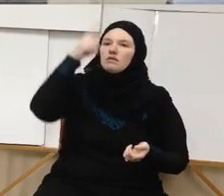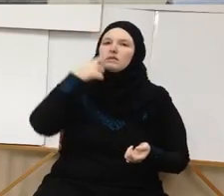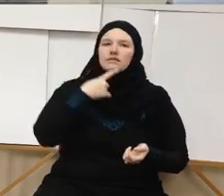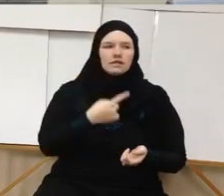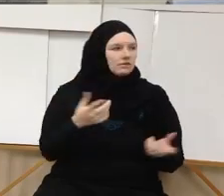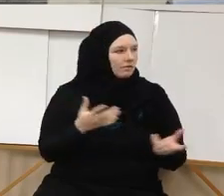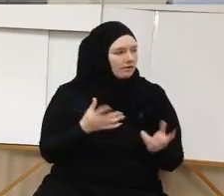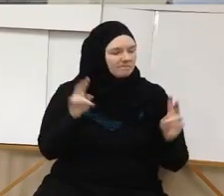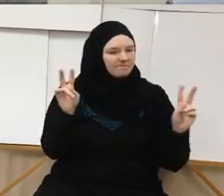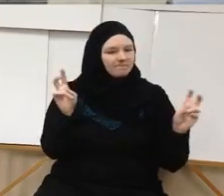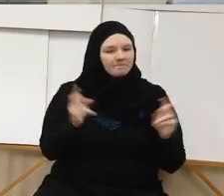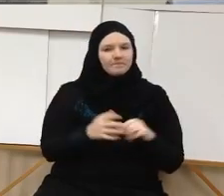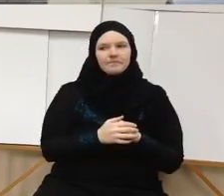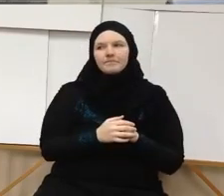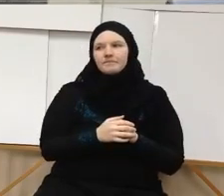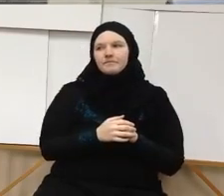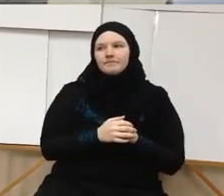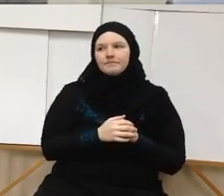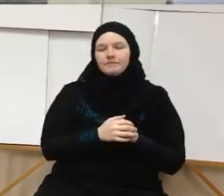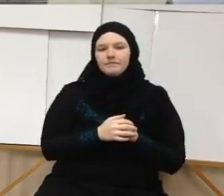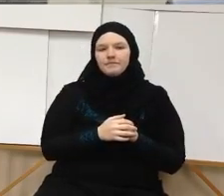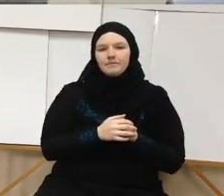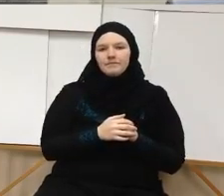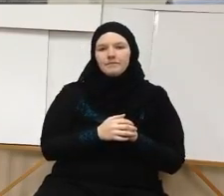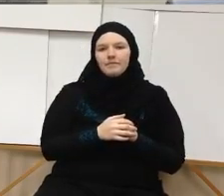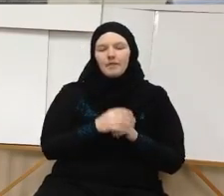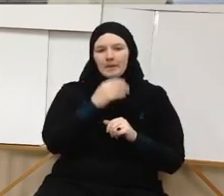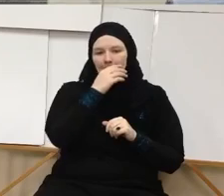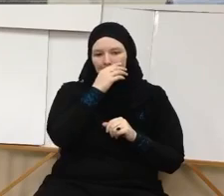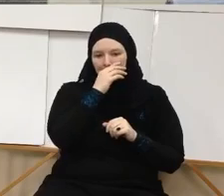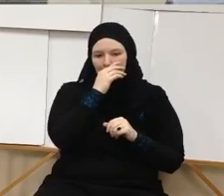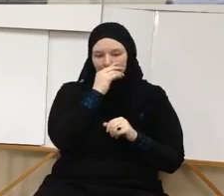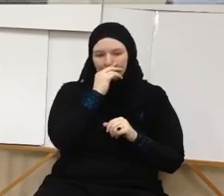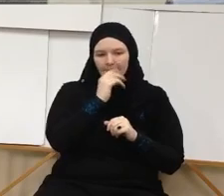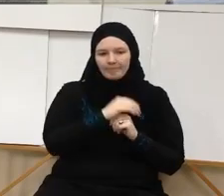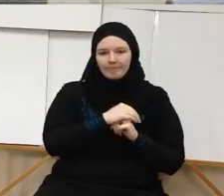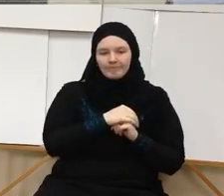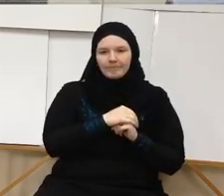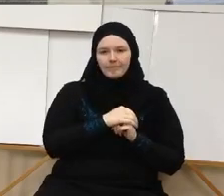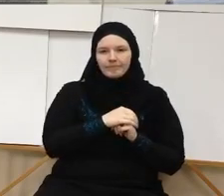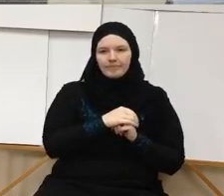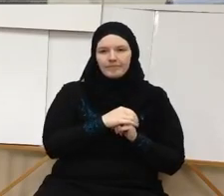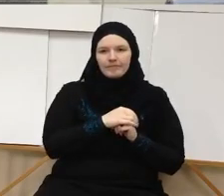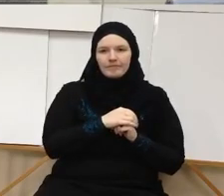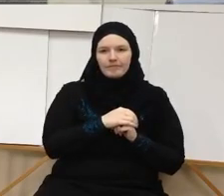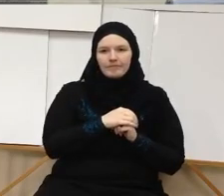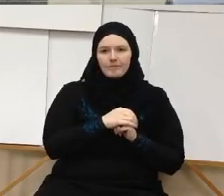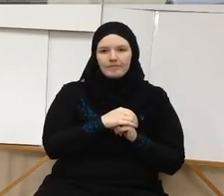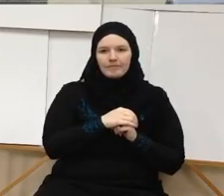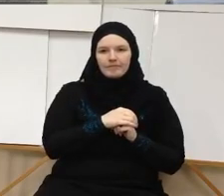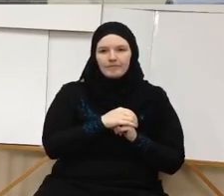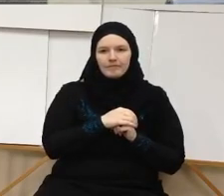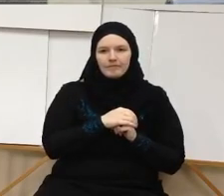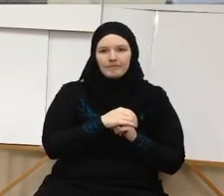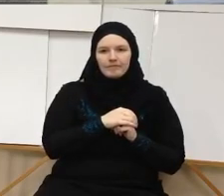اللَّهَ يَأْمُرُكُمْ أَن تُؤَدُّوا الْأَمَانَاتِ إِلَىٰ أَهْلِهَا وَإِذَا حَكَمْتُمْ